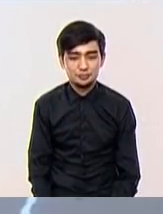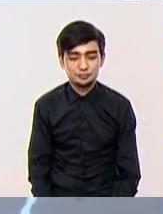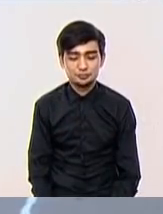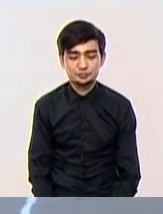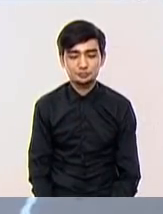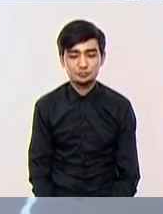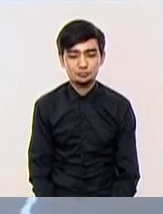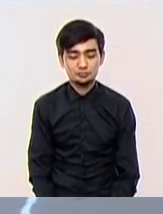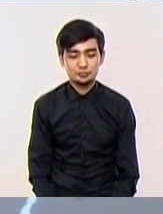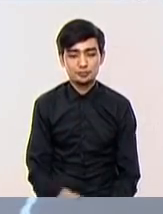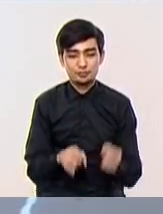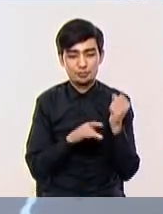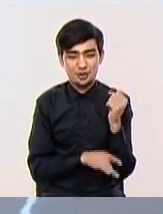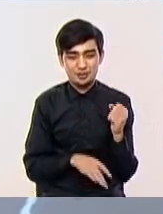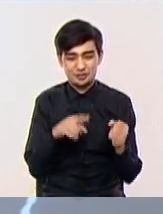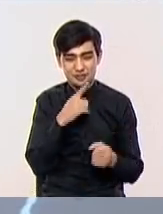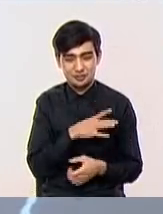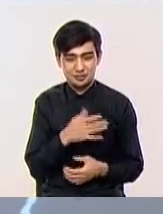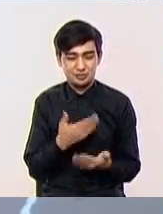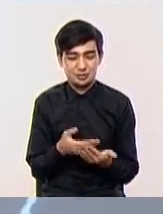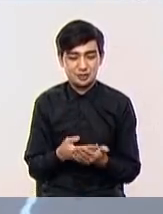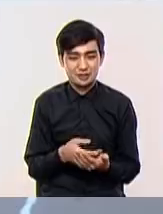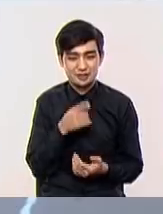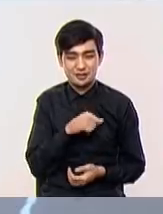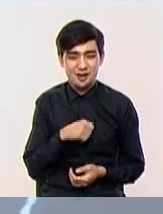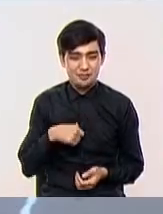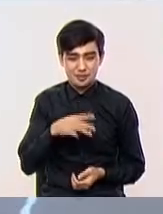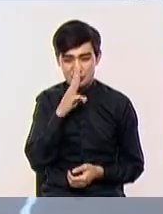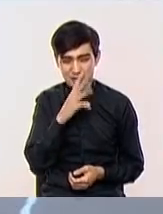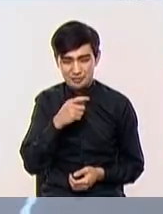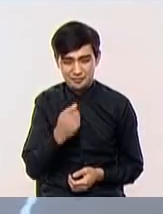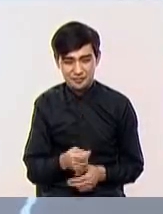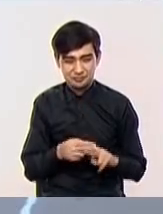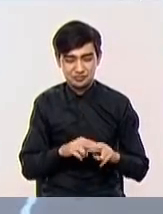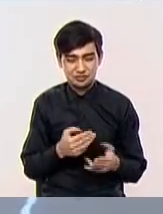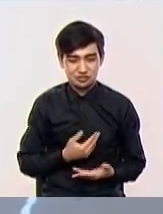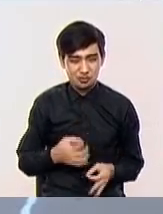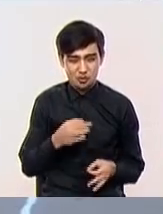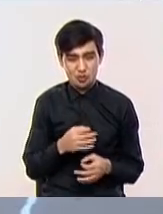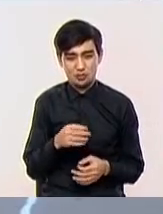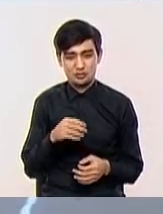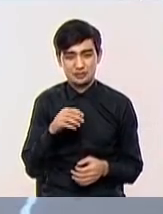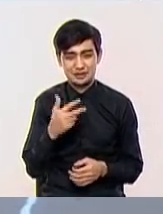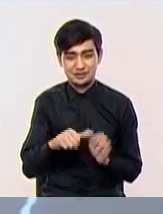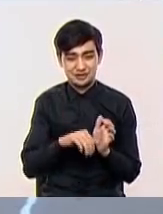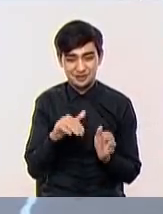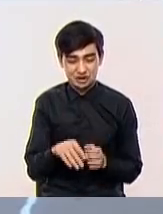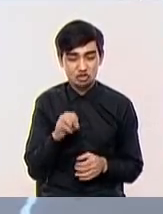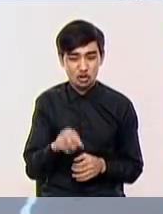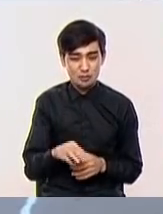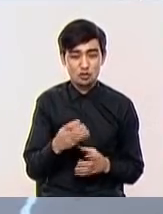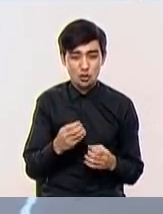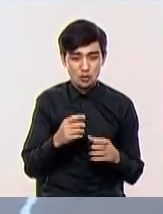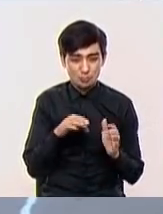Енді кедей деп жаңа өзіңіз айтып отырғандай, табысы ең төменгі күнкөріс деңгейінен де аз алатын